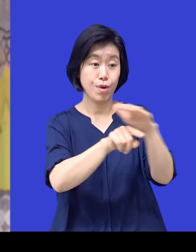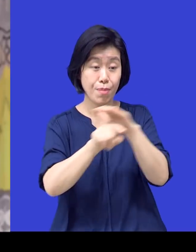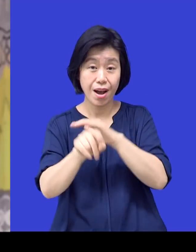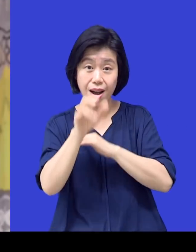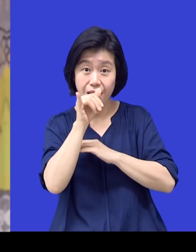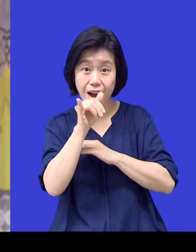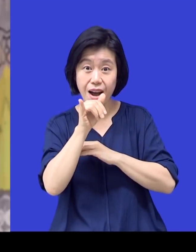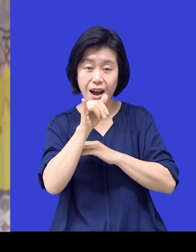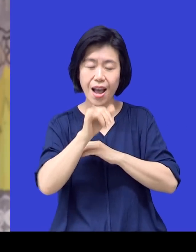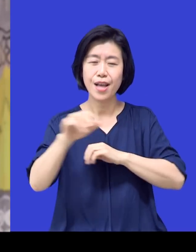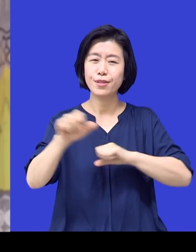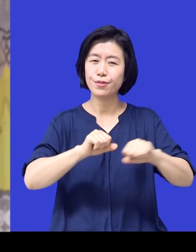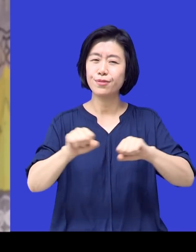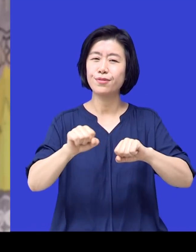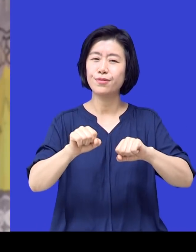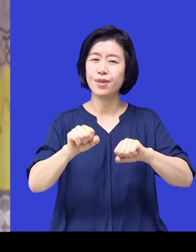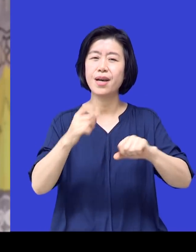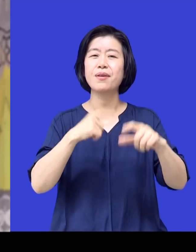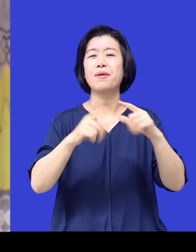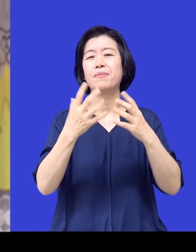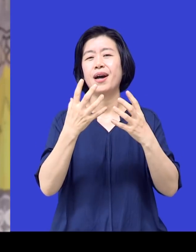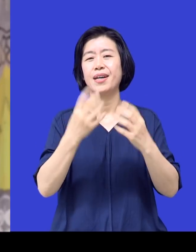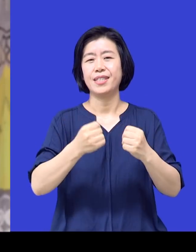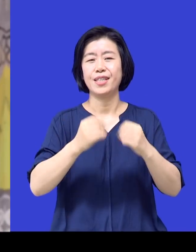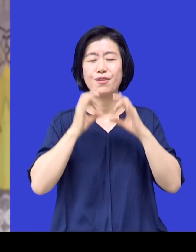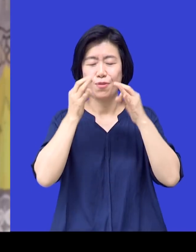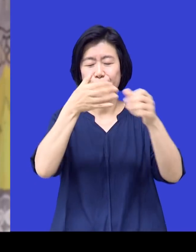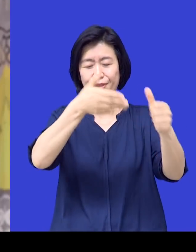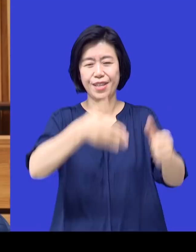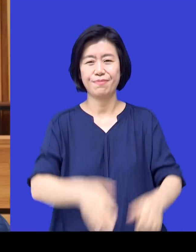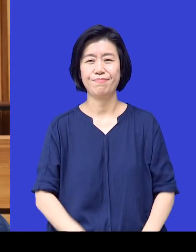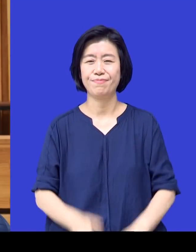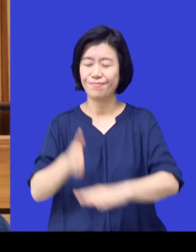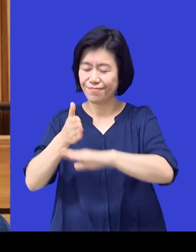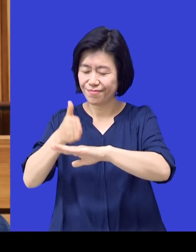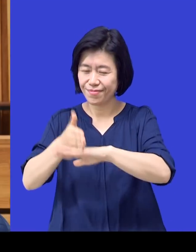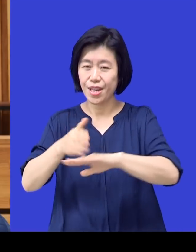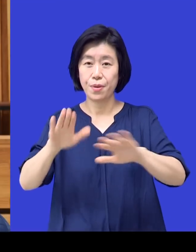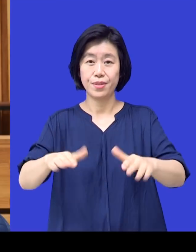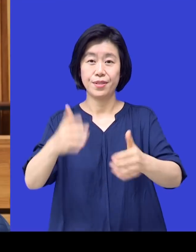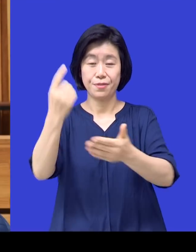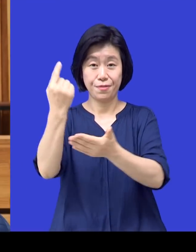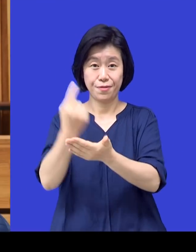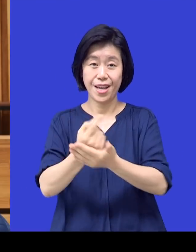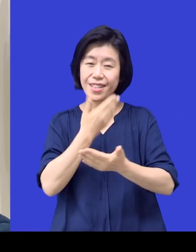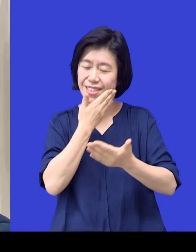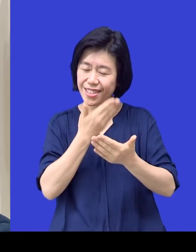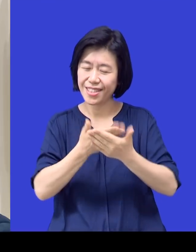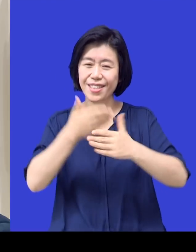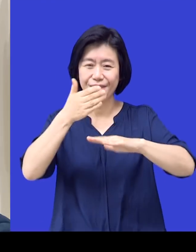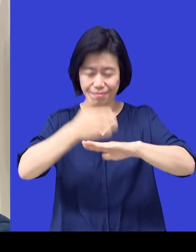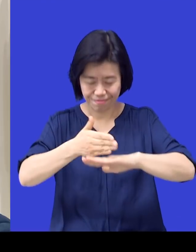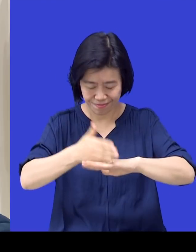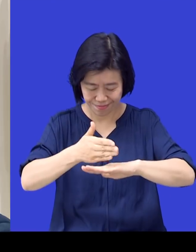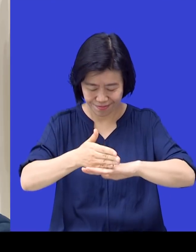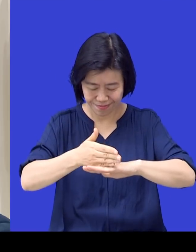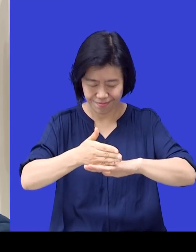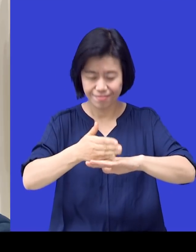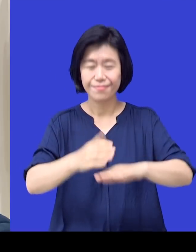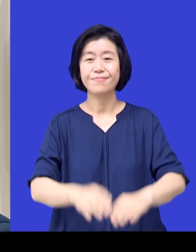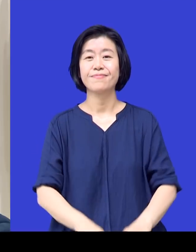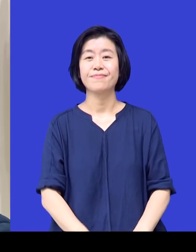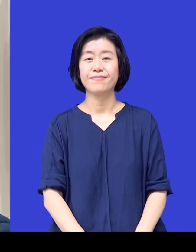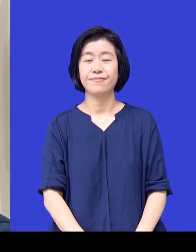실천해 주시고 이렇게 많은 것을 증거해 주시길 저희도 응원하겠습니다. 아유 감사합니다. 오늘 귀한 간증 나누셔서 고맙습니다. 아유 너무 감사합니다. 네, 고맙습니다. 예,